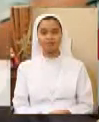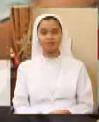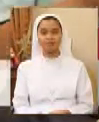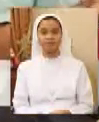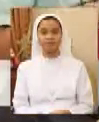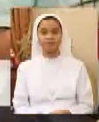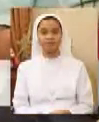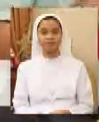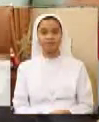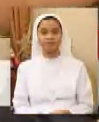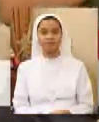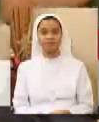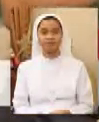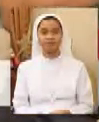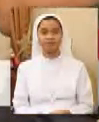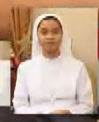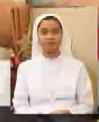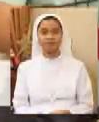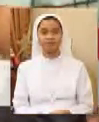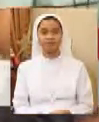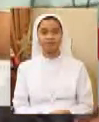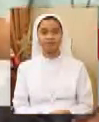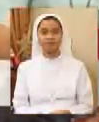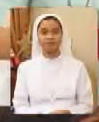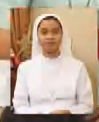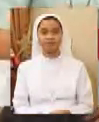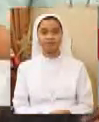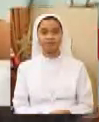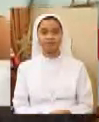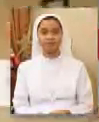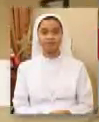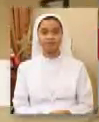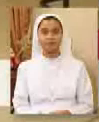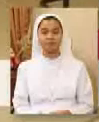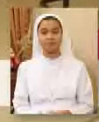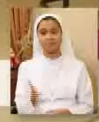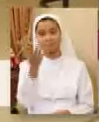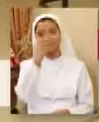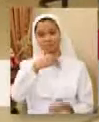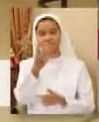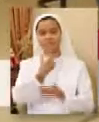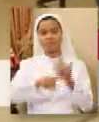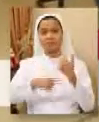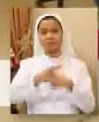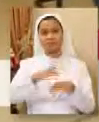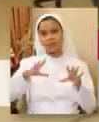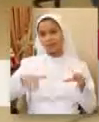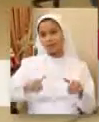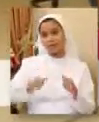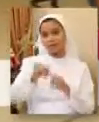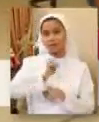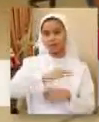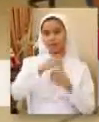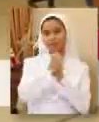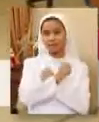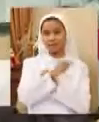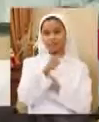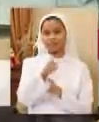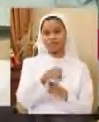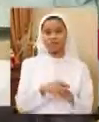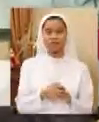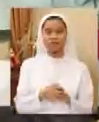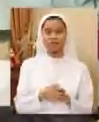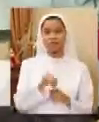Supper. Rest. Rest. Oh, dinner. How nice. Eh, paano yung I love you? Oh, ah, di